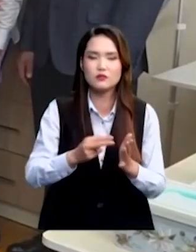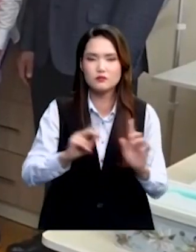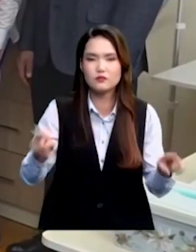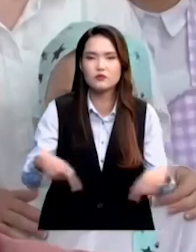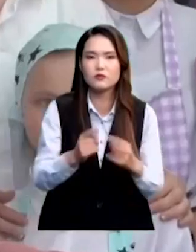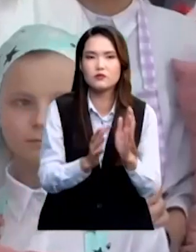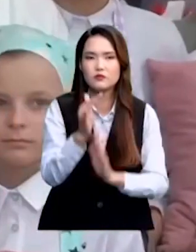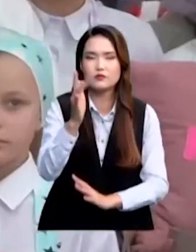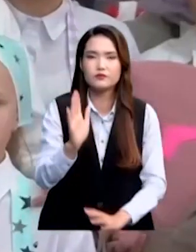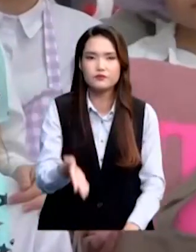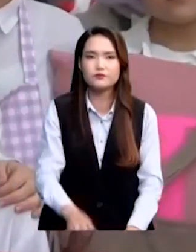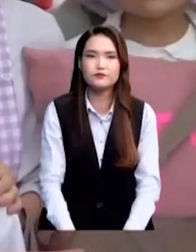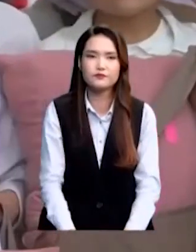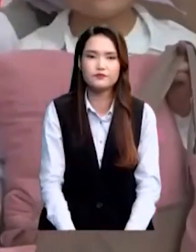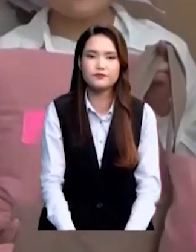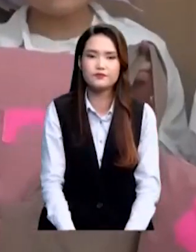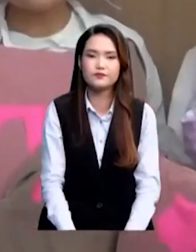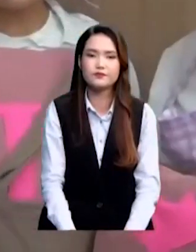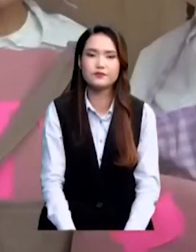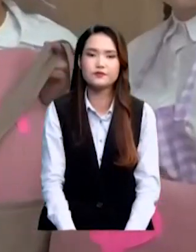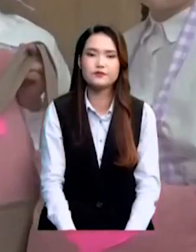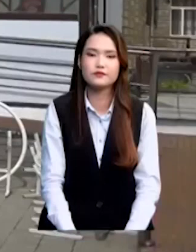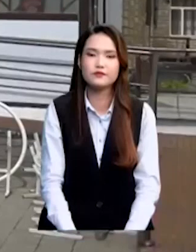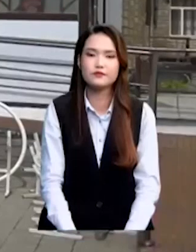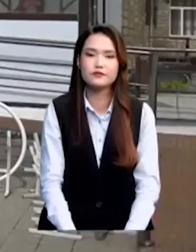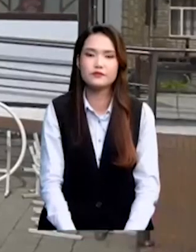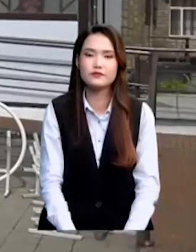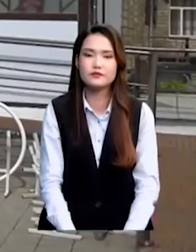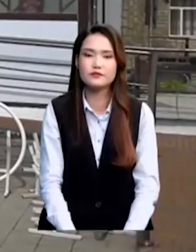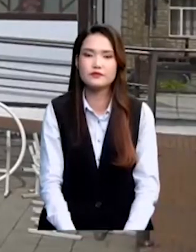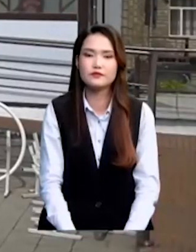жүзеге аспақ. Айман Сағатай, Төлеген Рашитов, Атамекен Бизнес арнасы, Қарағандыдан.